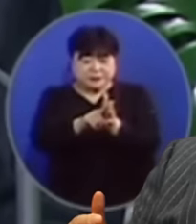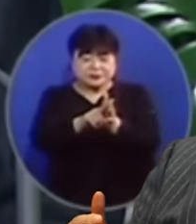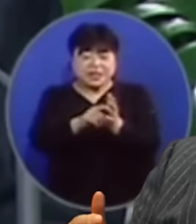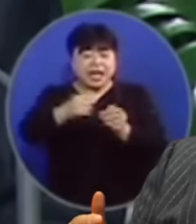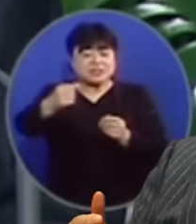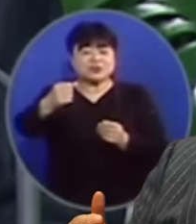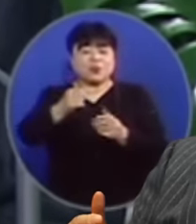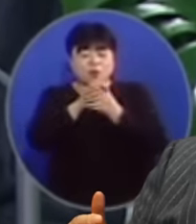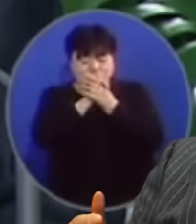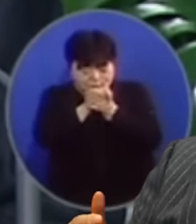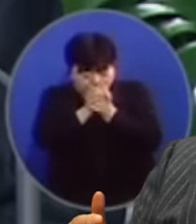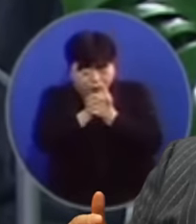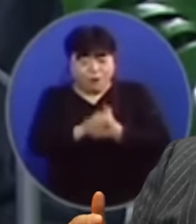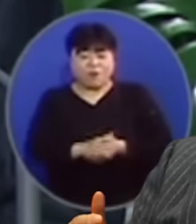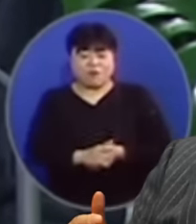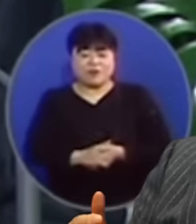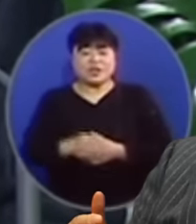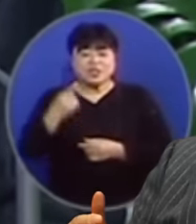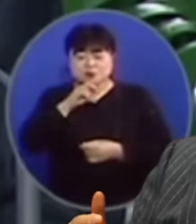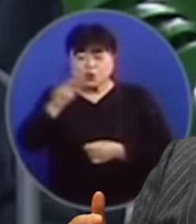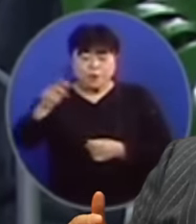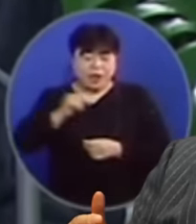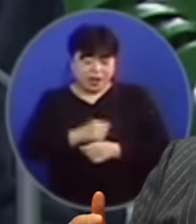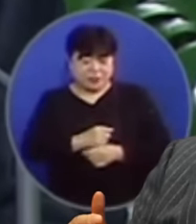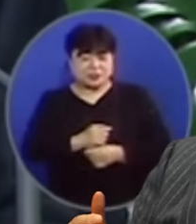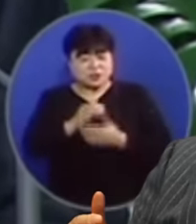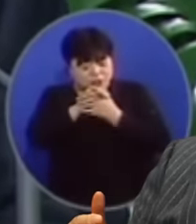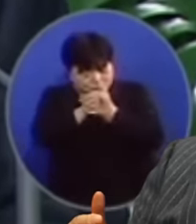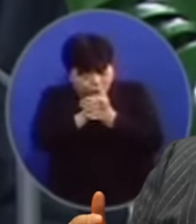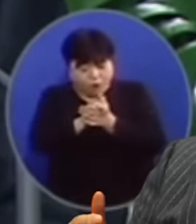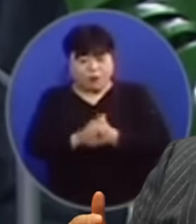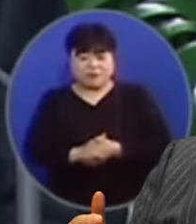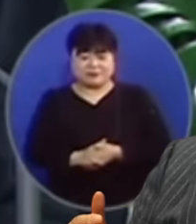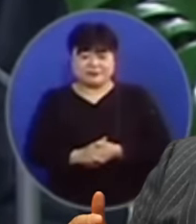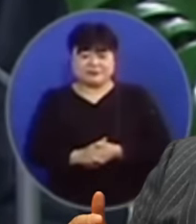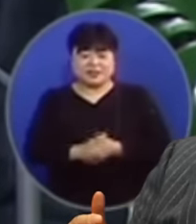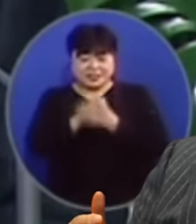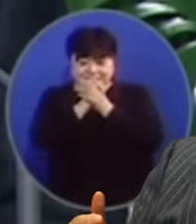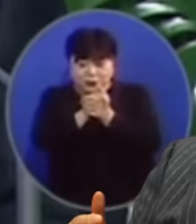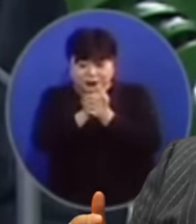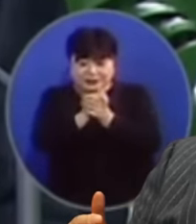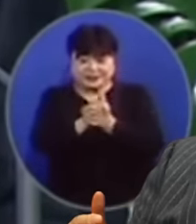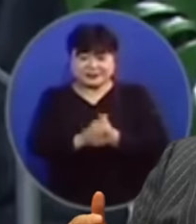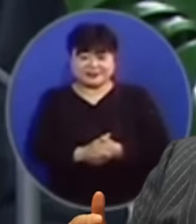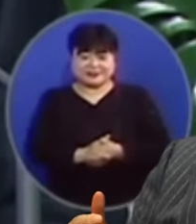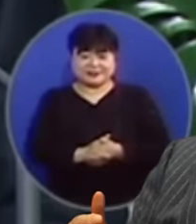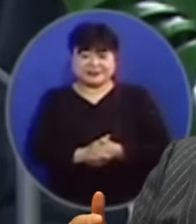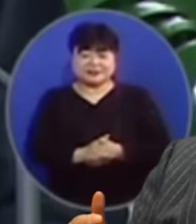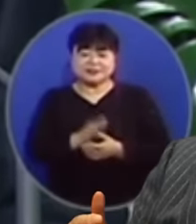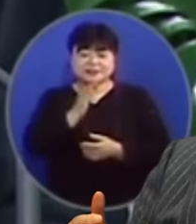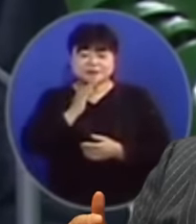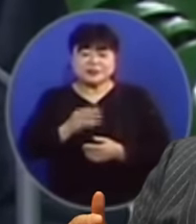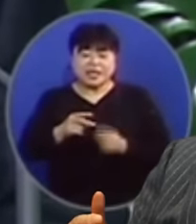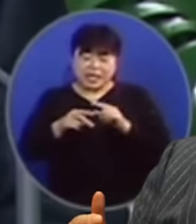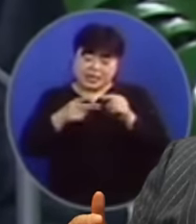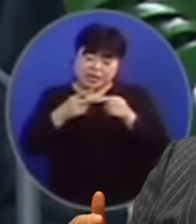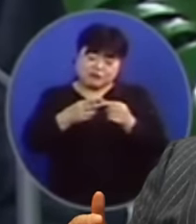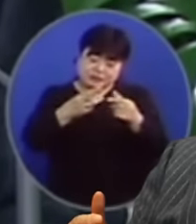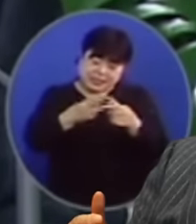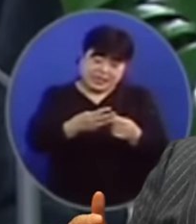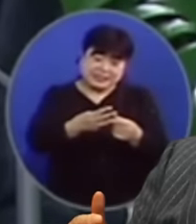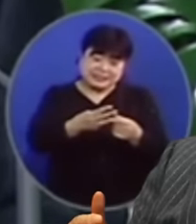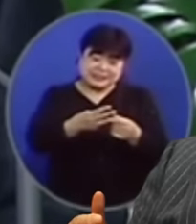믿음을 가지고서 부르짖고 입술로 고백하면서도 부르짖고 기도는 그 세 가지